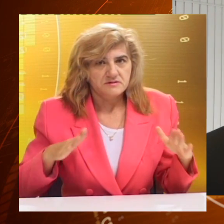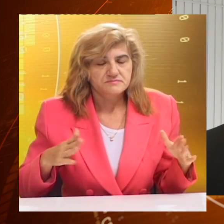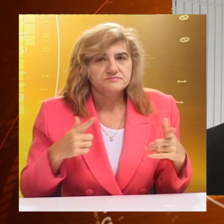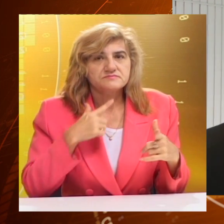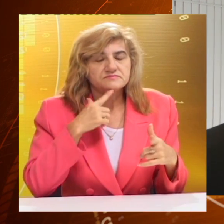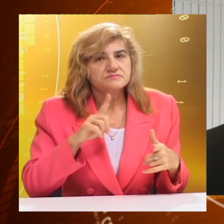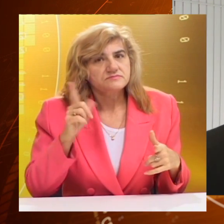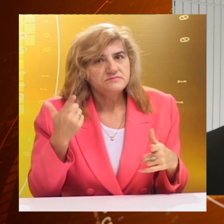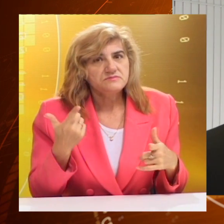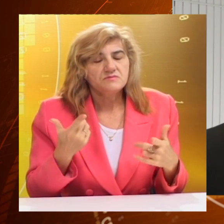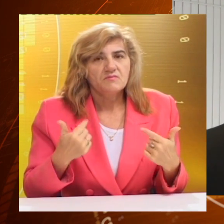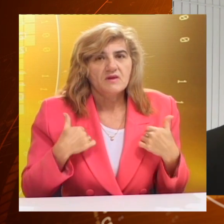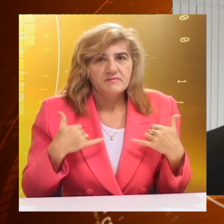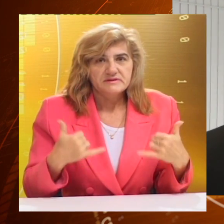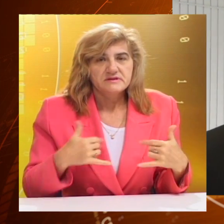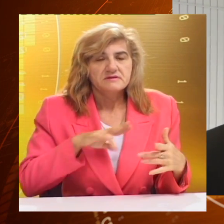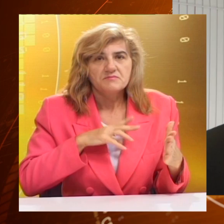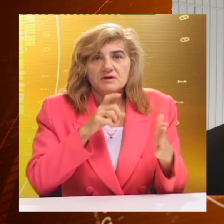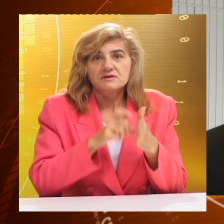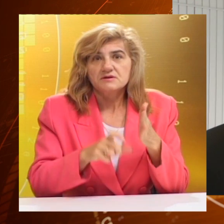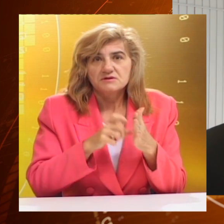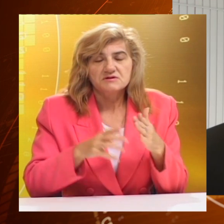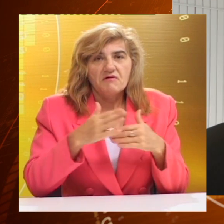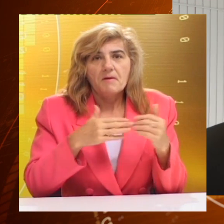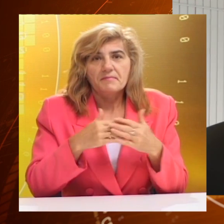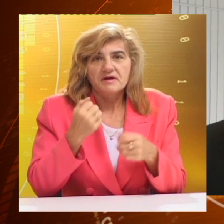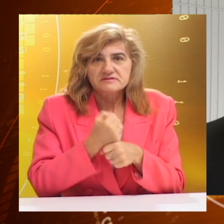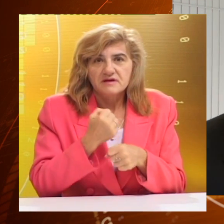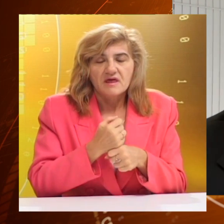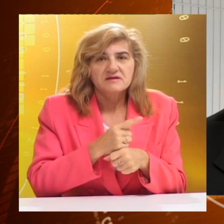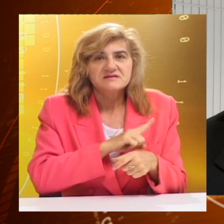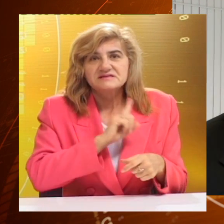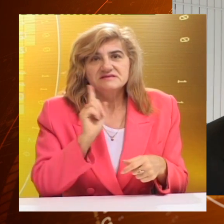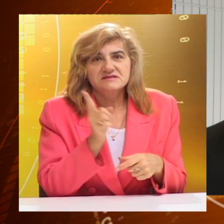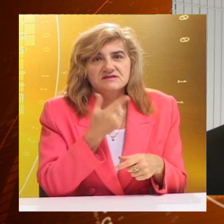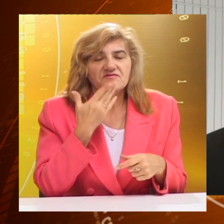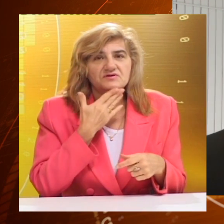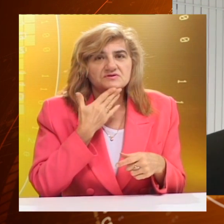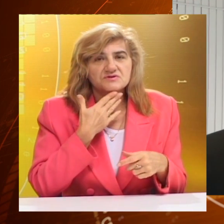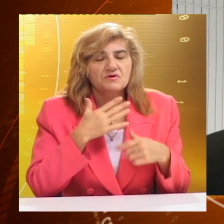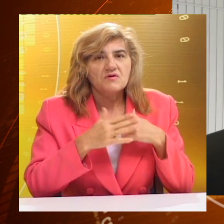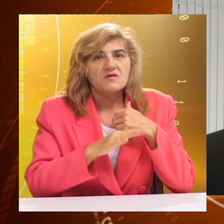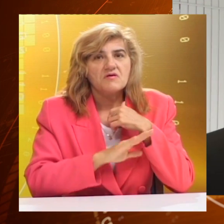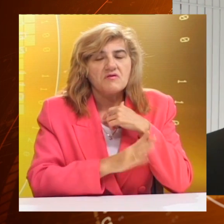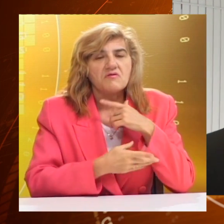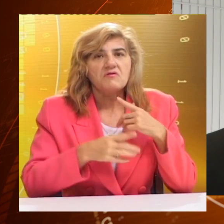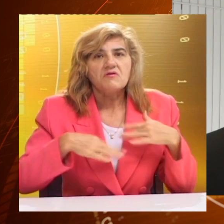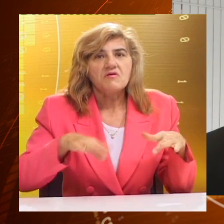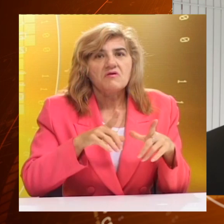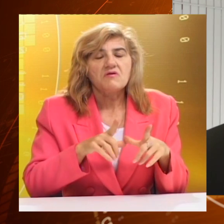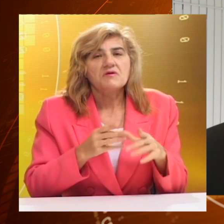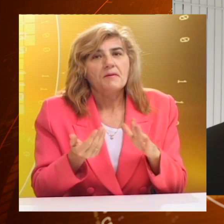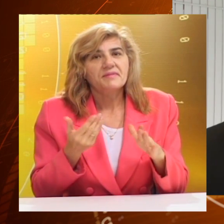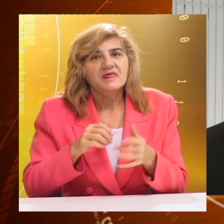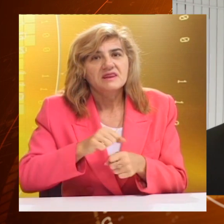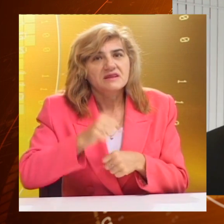tržištu, ta saradnja se nastavlja. Mi smo akreditovali stručnu praksu za sve naše studente kao obaveznu obavezu pre polaganja